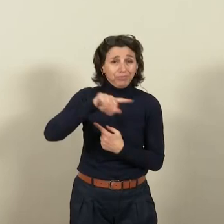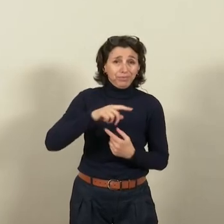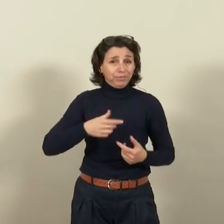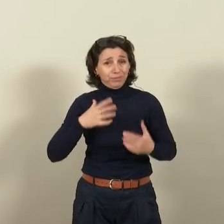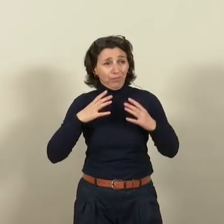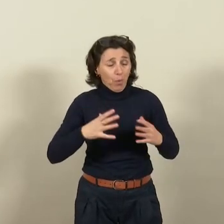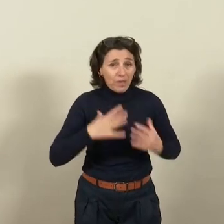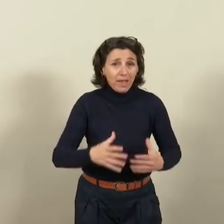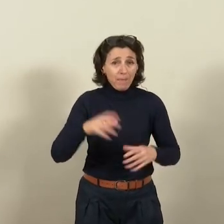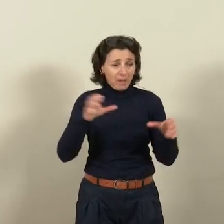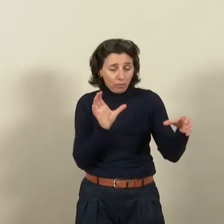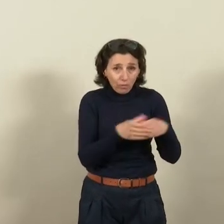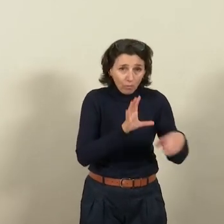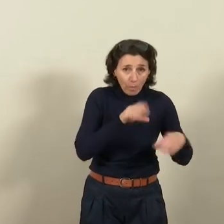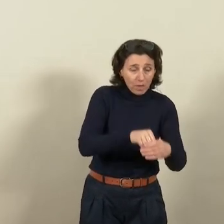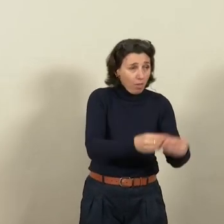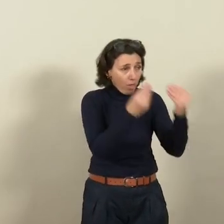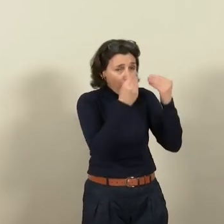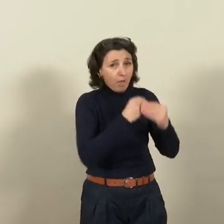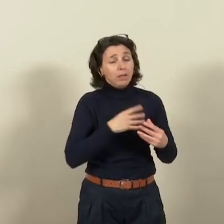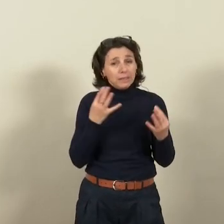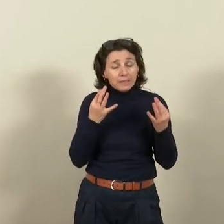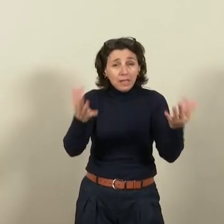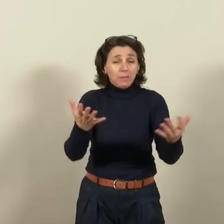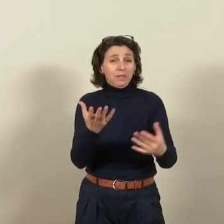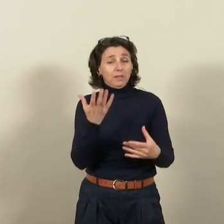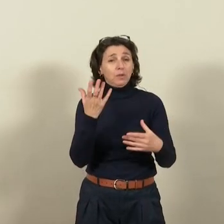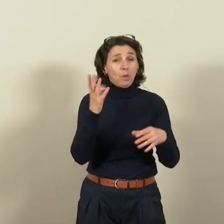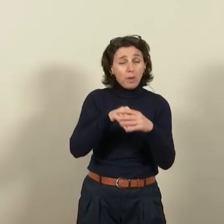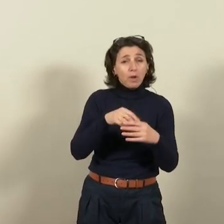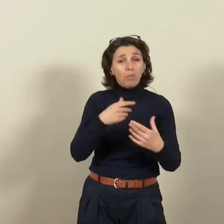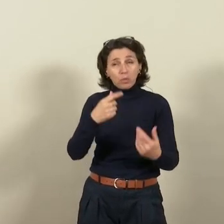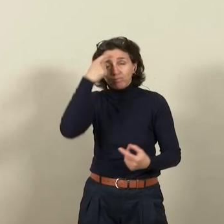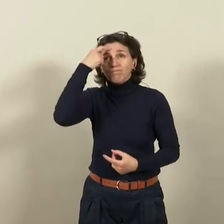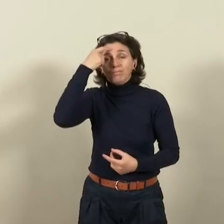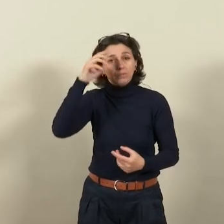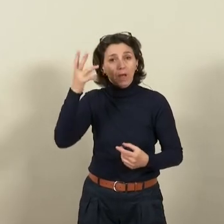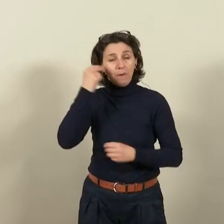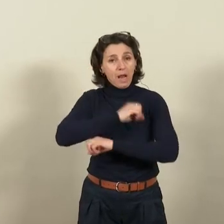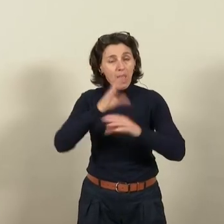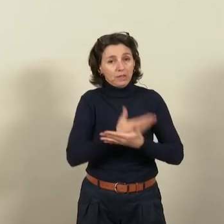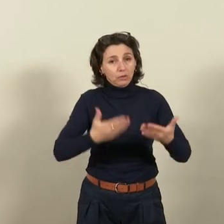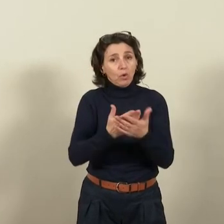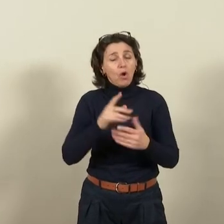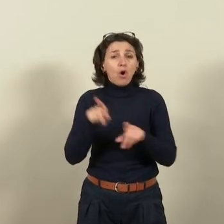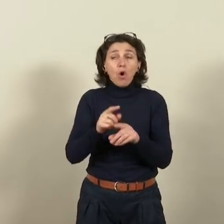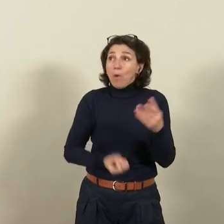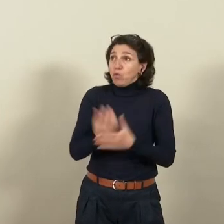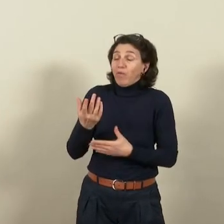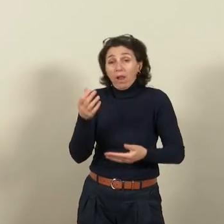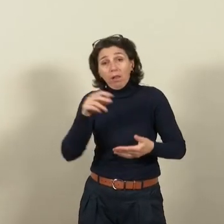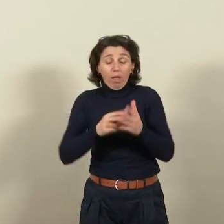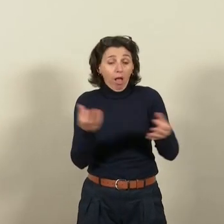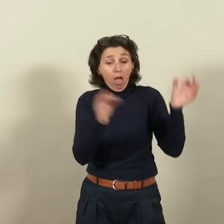formées sensibilisées et conscientes nous ne souhaitons pas non plus réinventer l'eau chaude c'est pour cela que la ville ne crée pas de cellule d'écoute